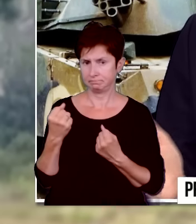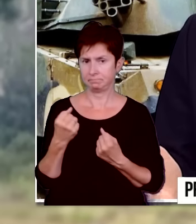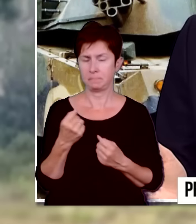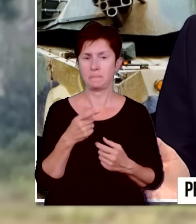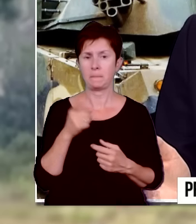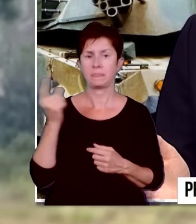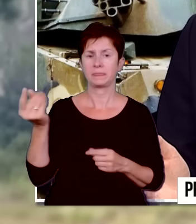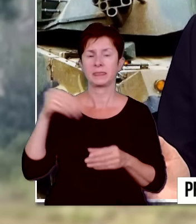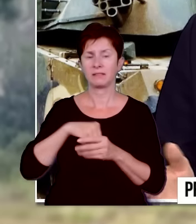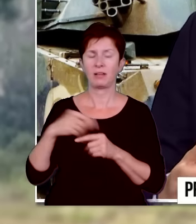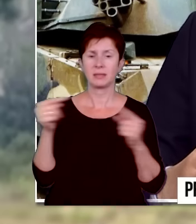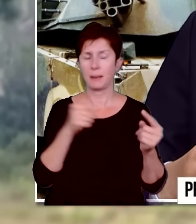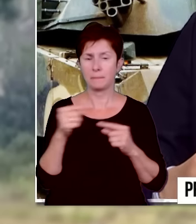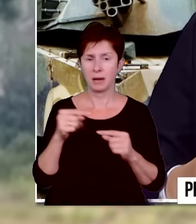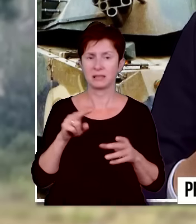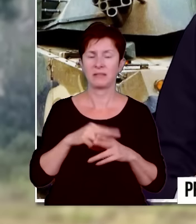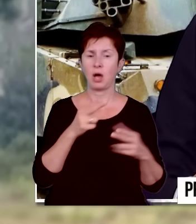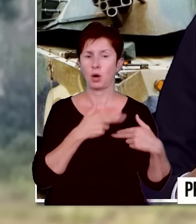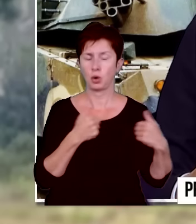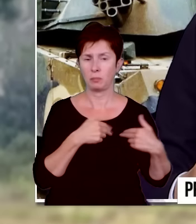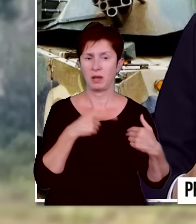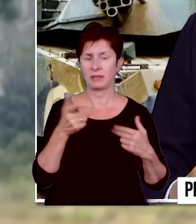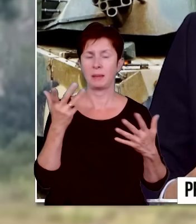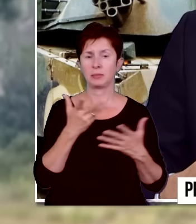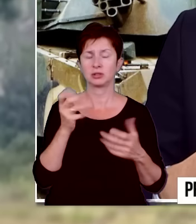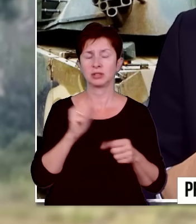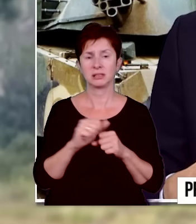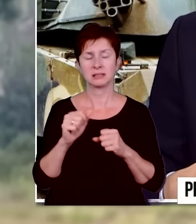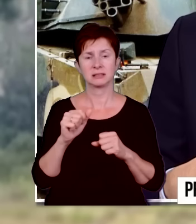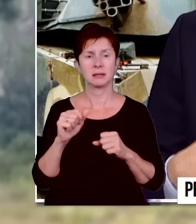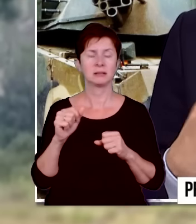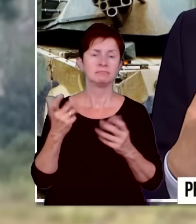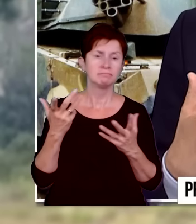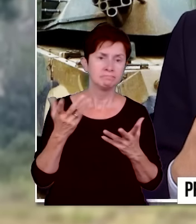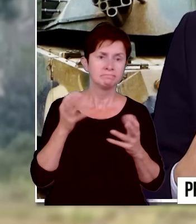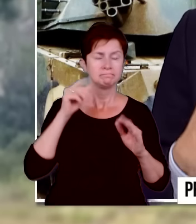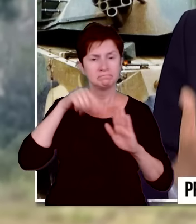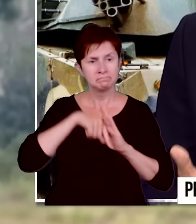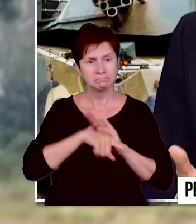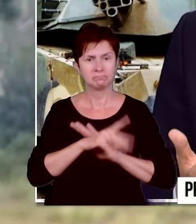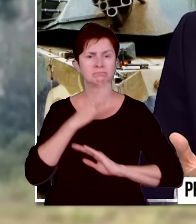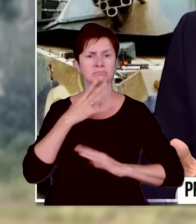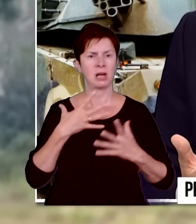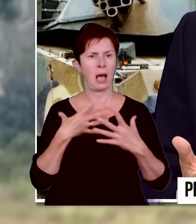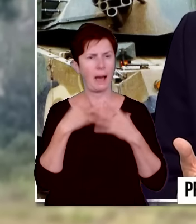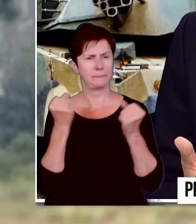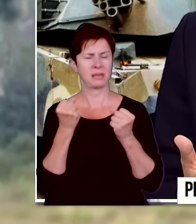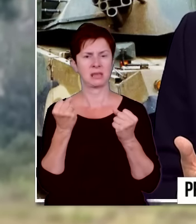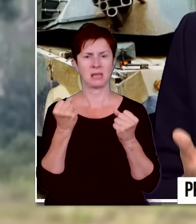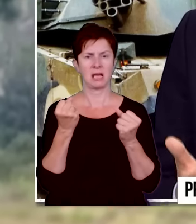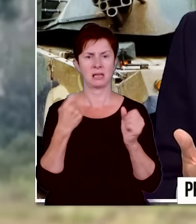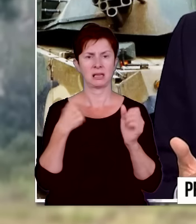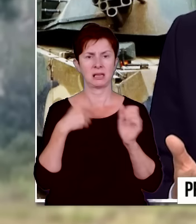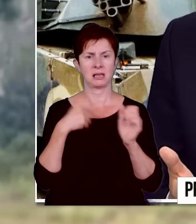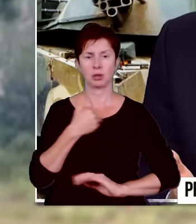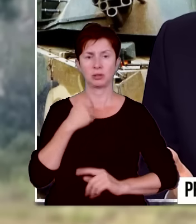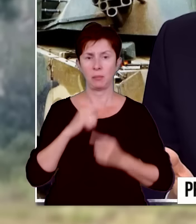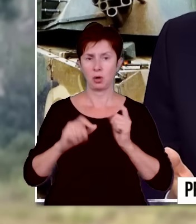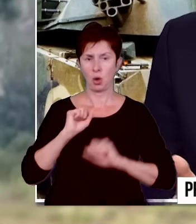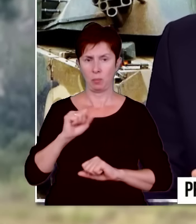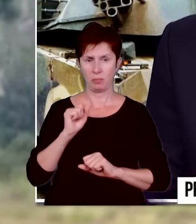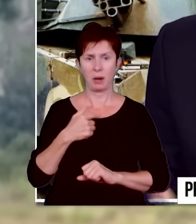parlamentarne debaty na komisjach wszędzie tam gdzie jest merytoryczne podejście bym powiedział takie ambitne do polskiej polityki obronnej tam ma nasze